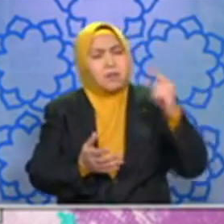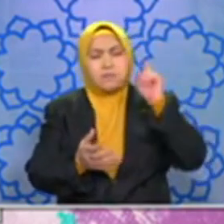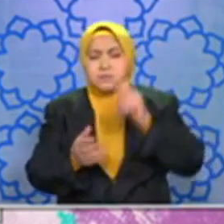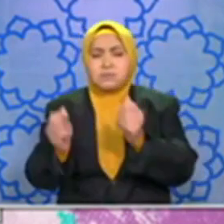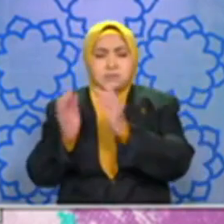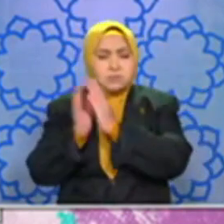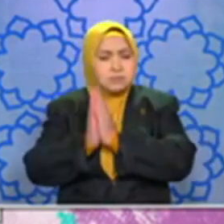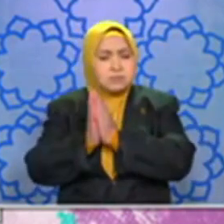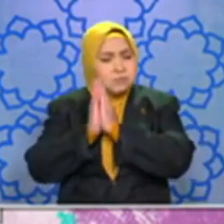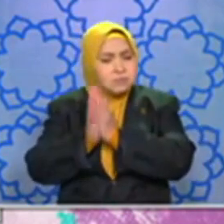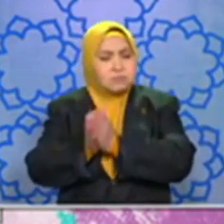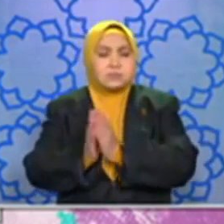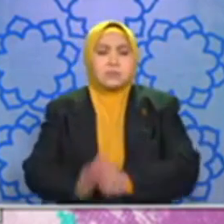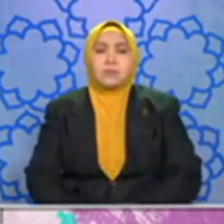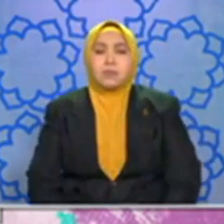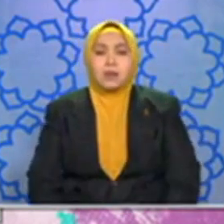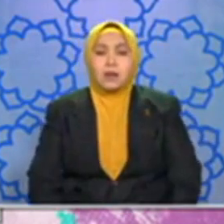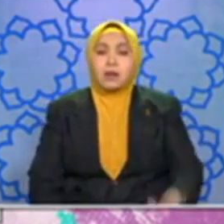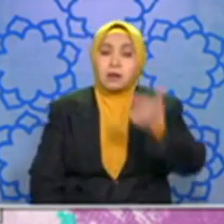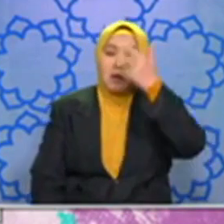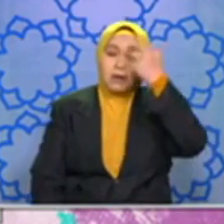جهنم